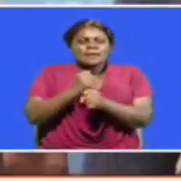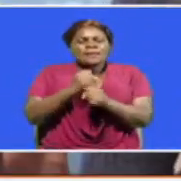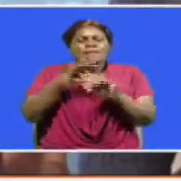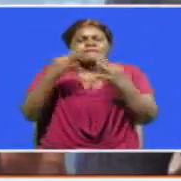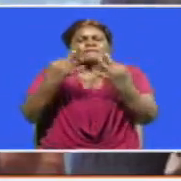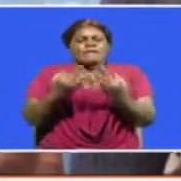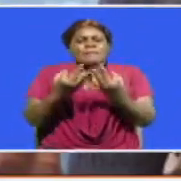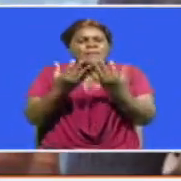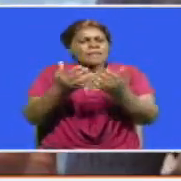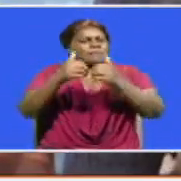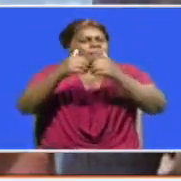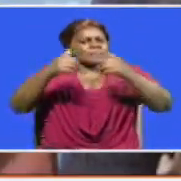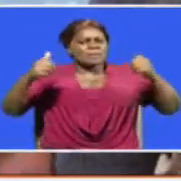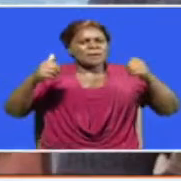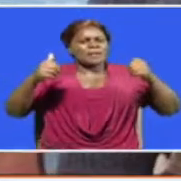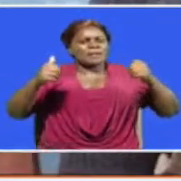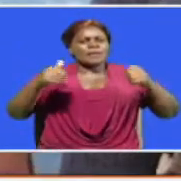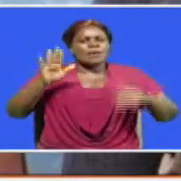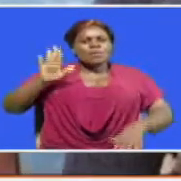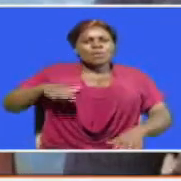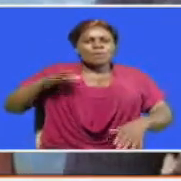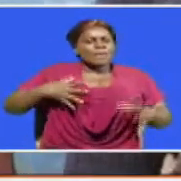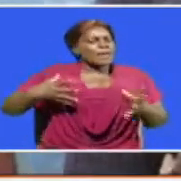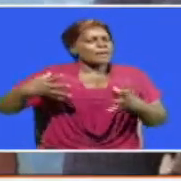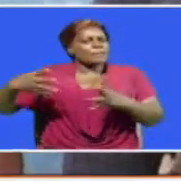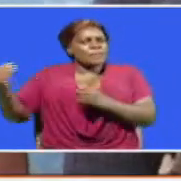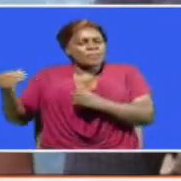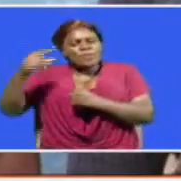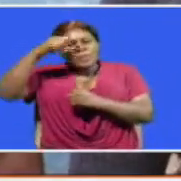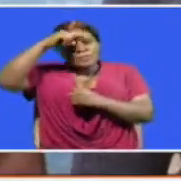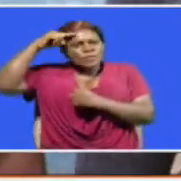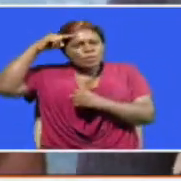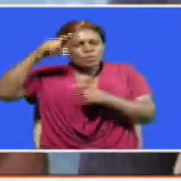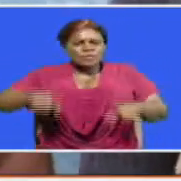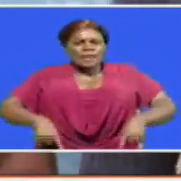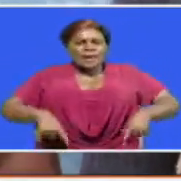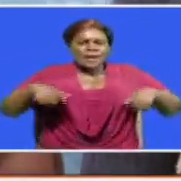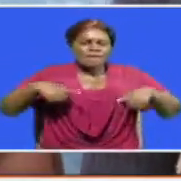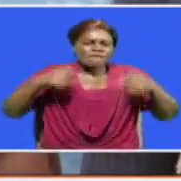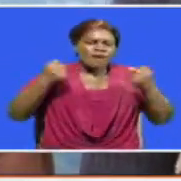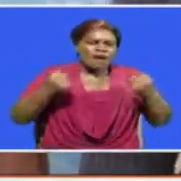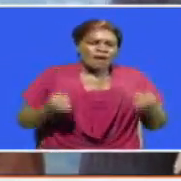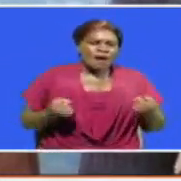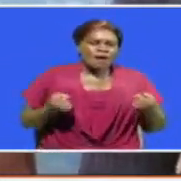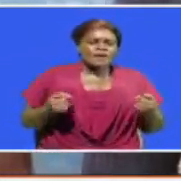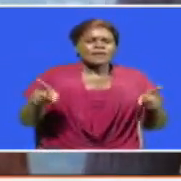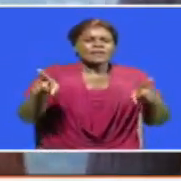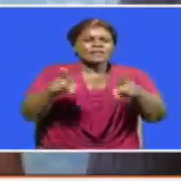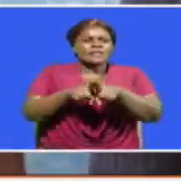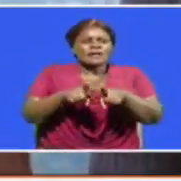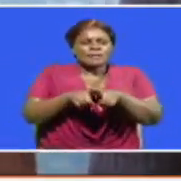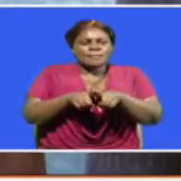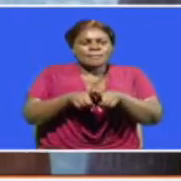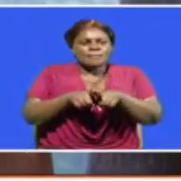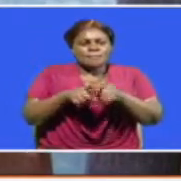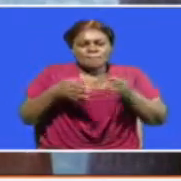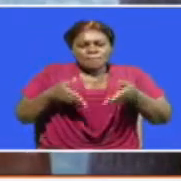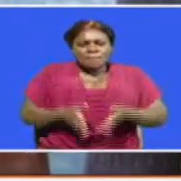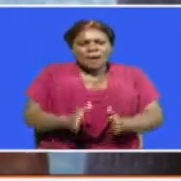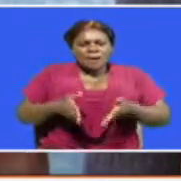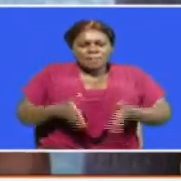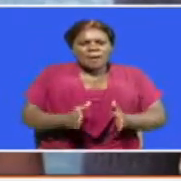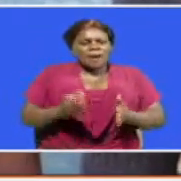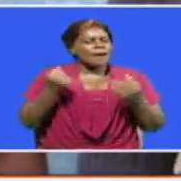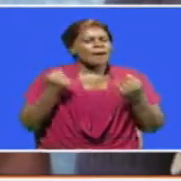family na break out. Wamama wanatoroka kwa sababu ya maisha ngumu, hata na gui, uzazi sasa inakuwa ni